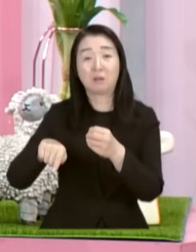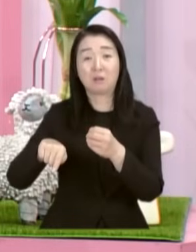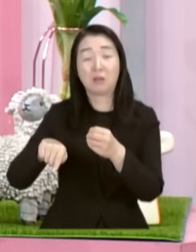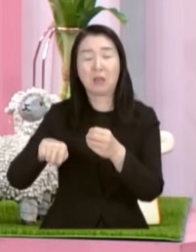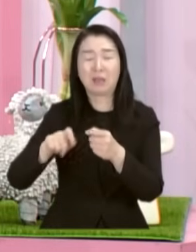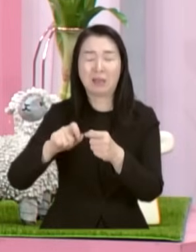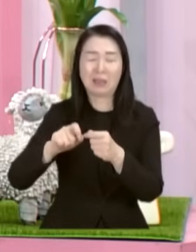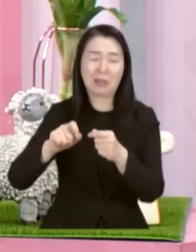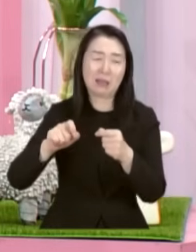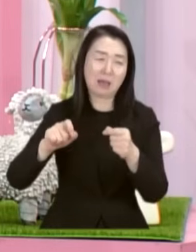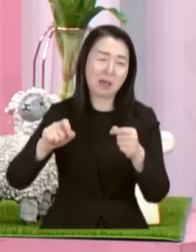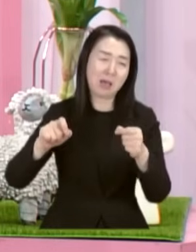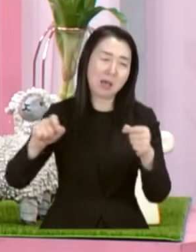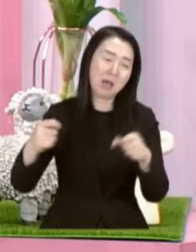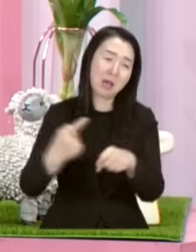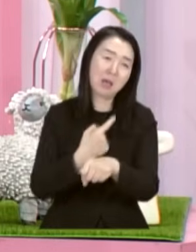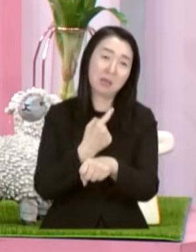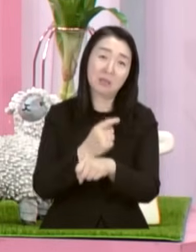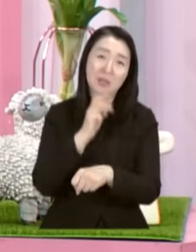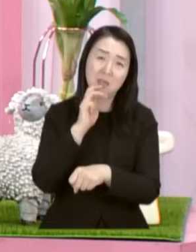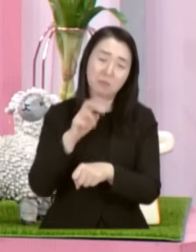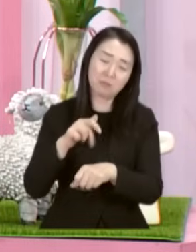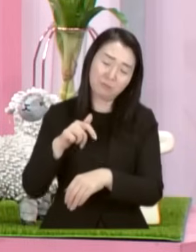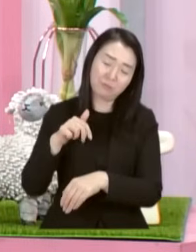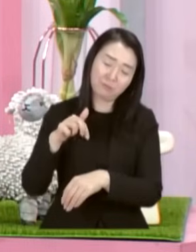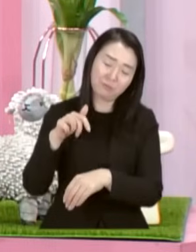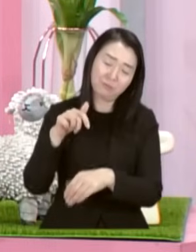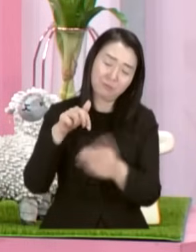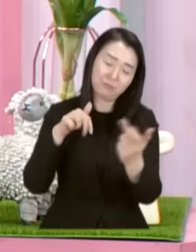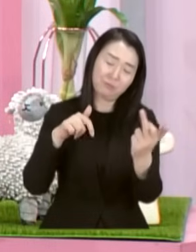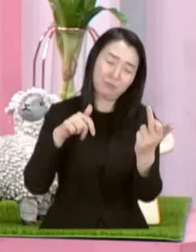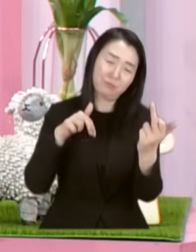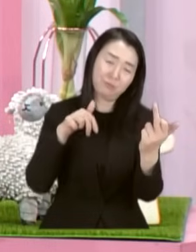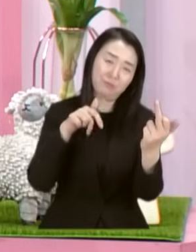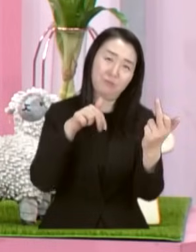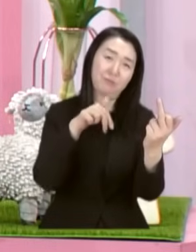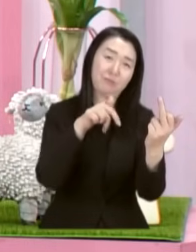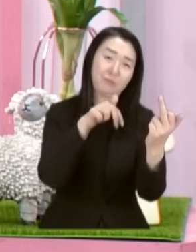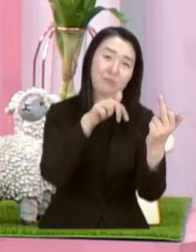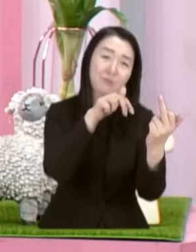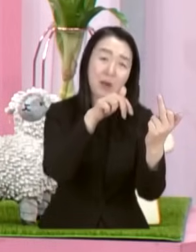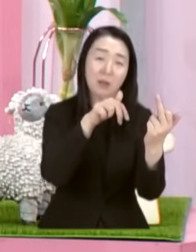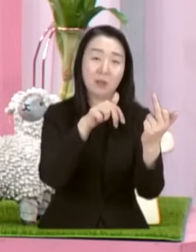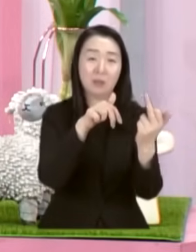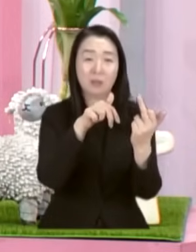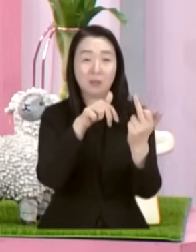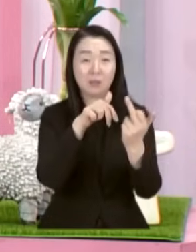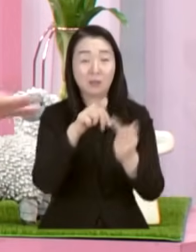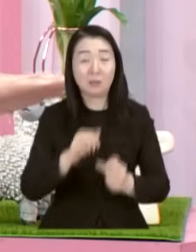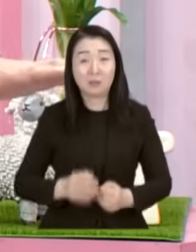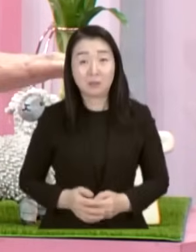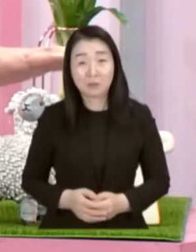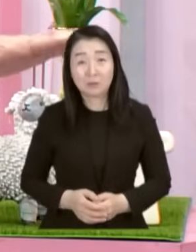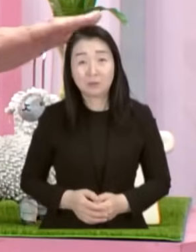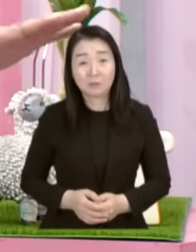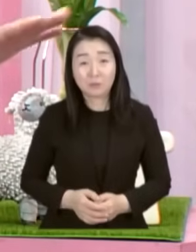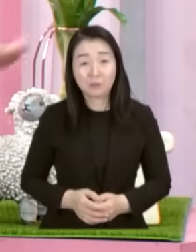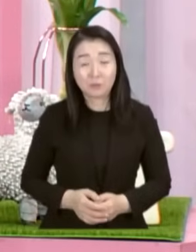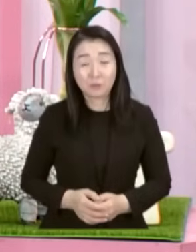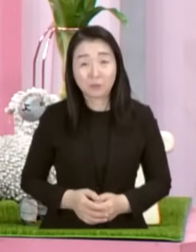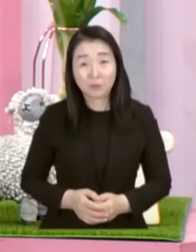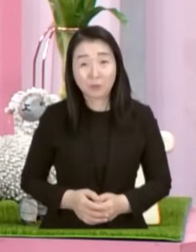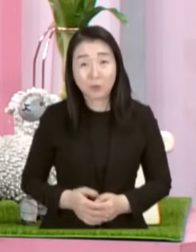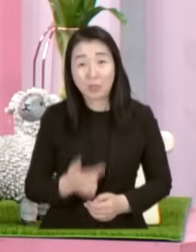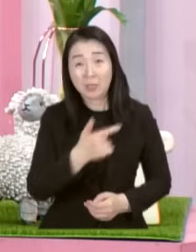그에서부터도 한참을 한 시간 반 정도 올라갔어. 산으로. 예. 그랬더니 넓적한 마당